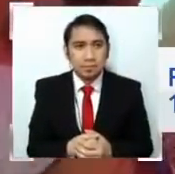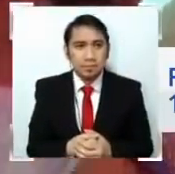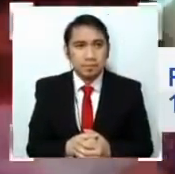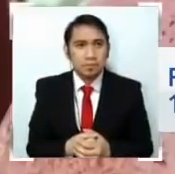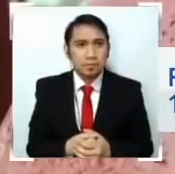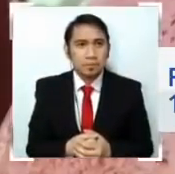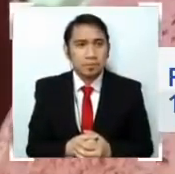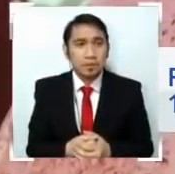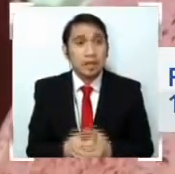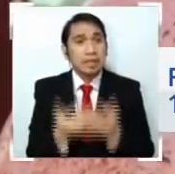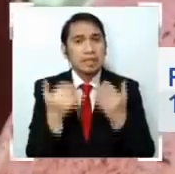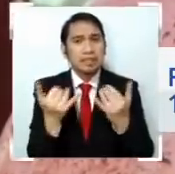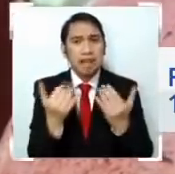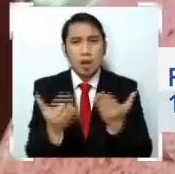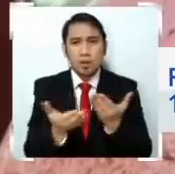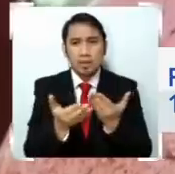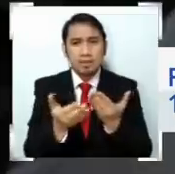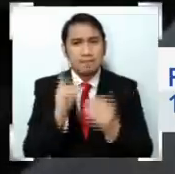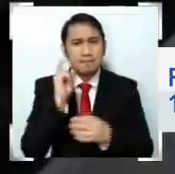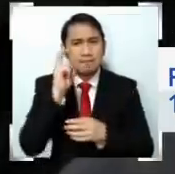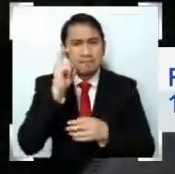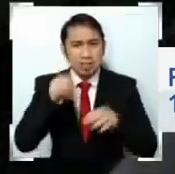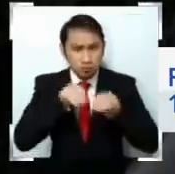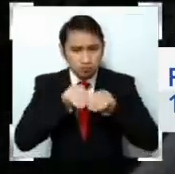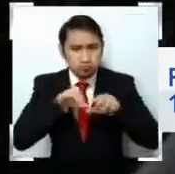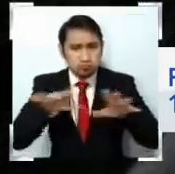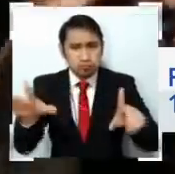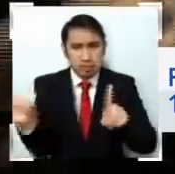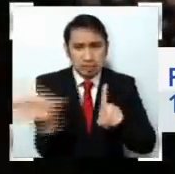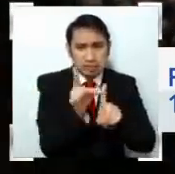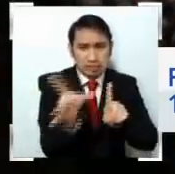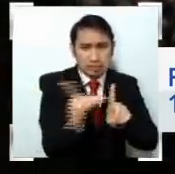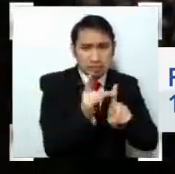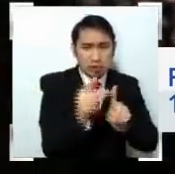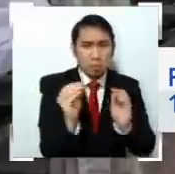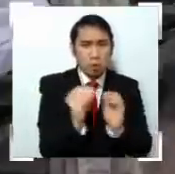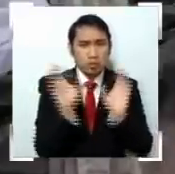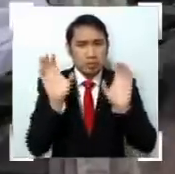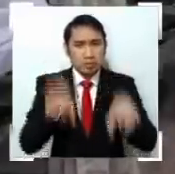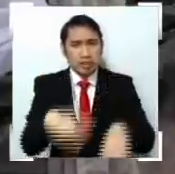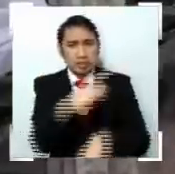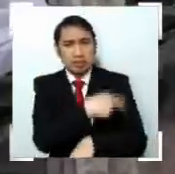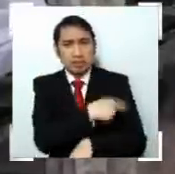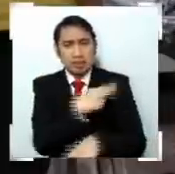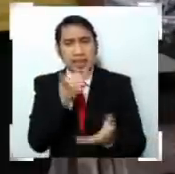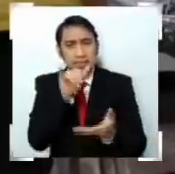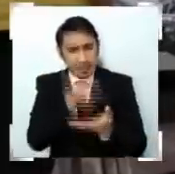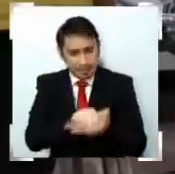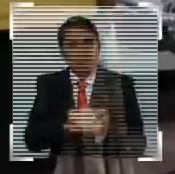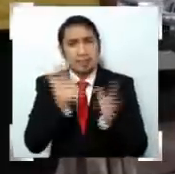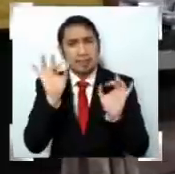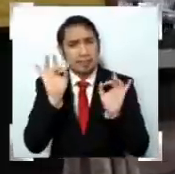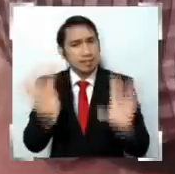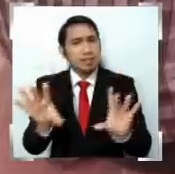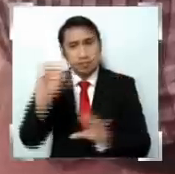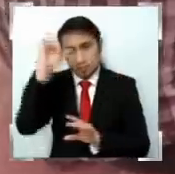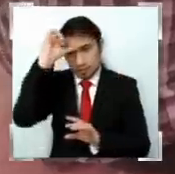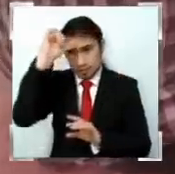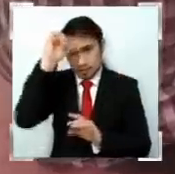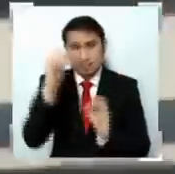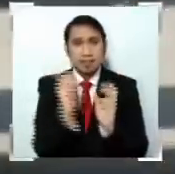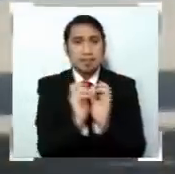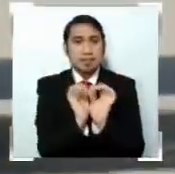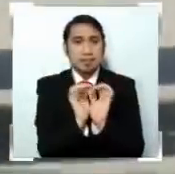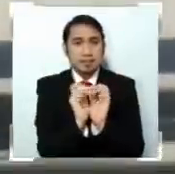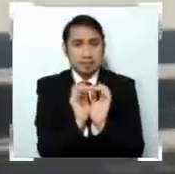Mas madaling makahawa at mas malaki ang chance ang ma-ospital. Yan ang peligro ng Delta variant na unang na-detect sa India at